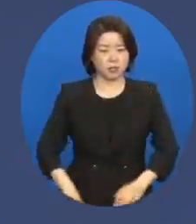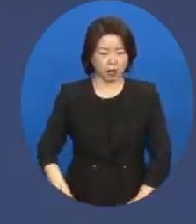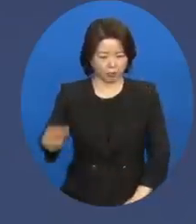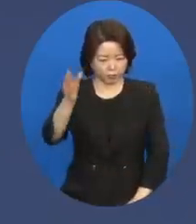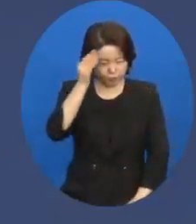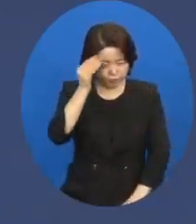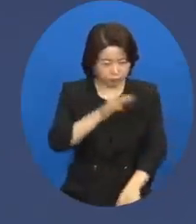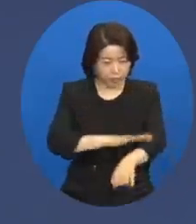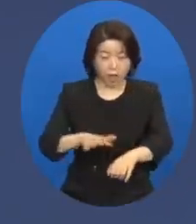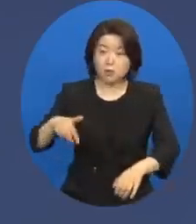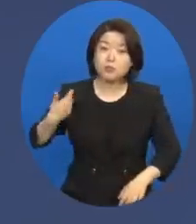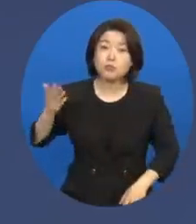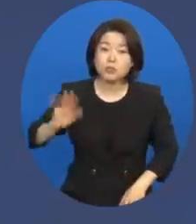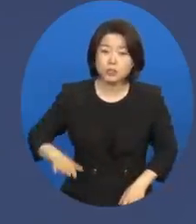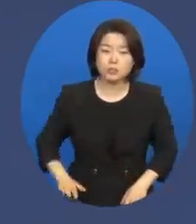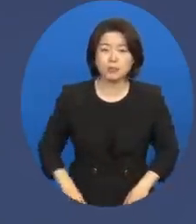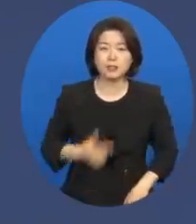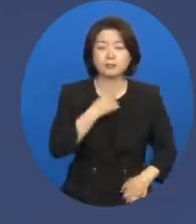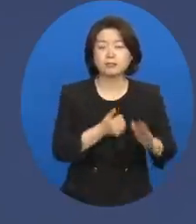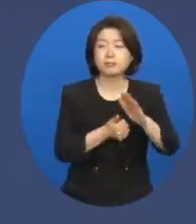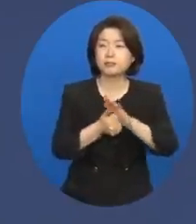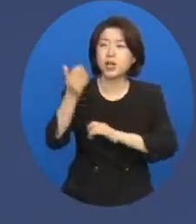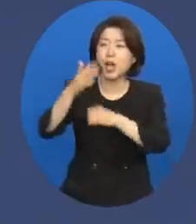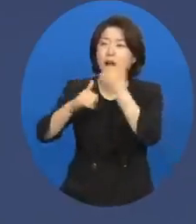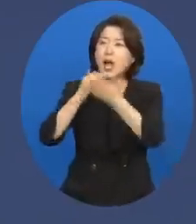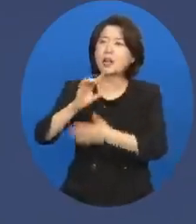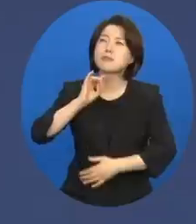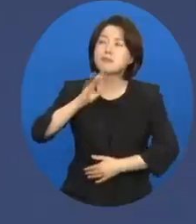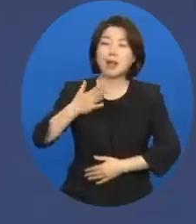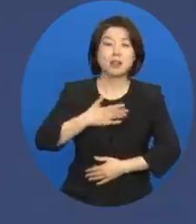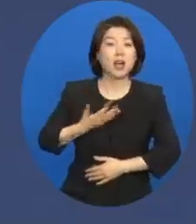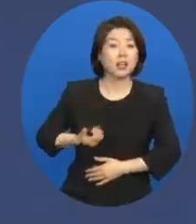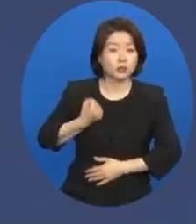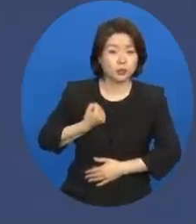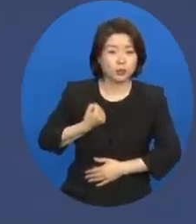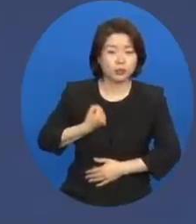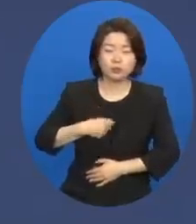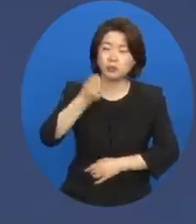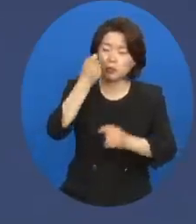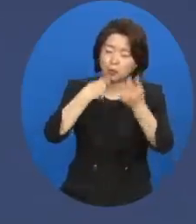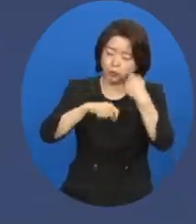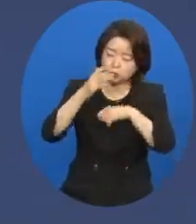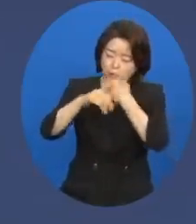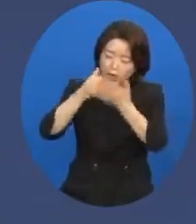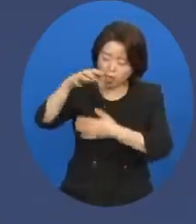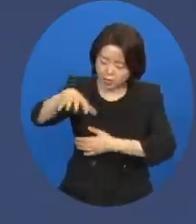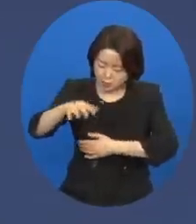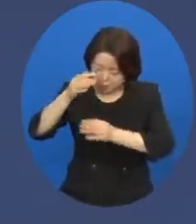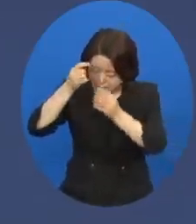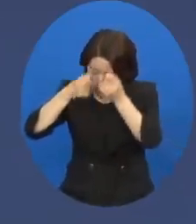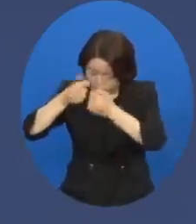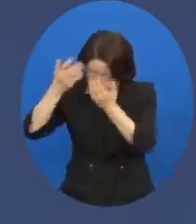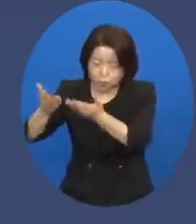잘 모르지만 소망이 하나님밖에 없어서 울어도 하나님 앞에서 울고